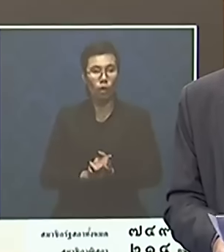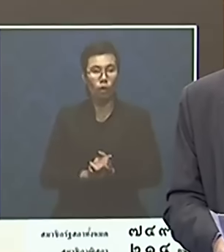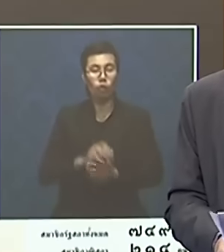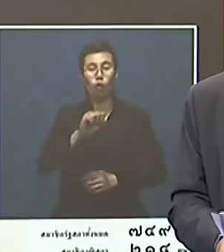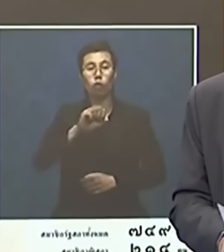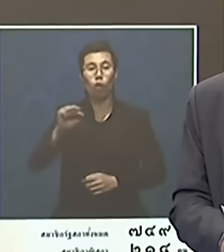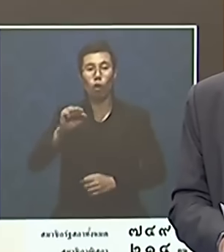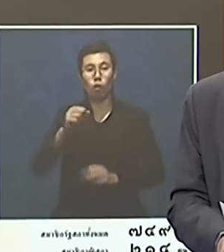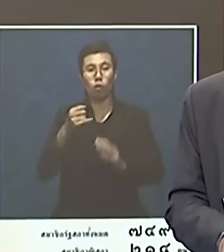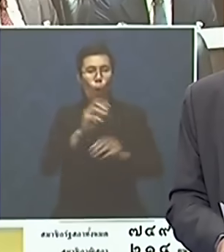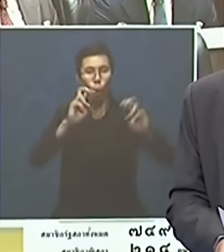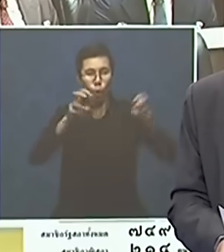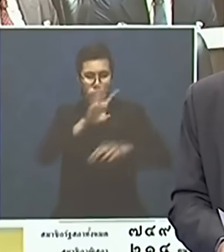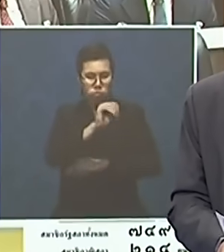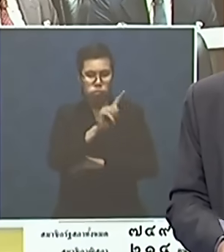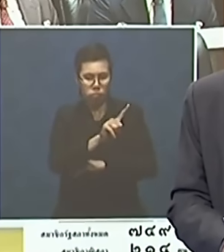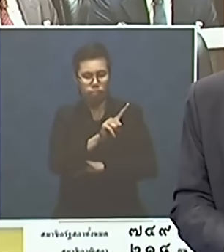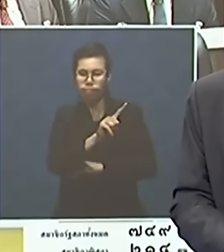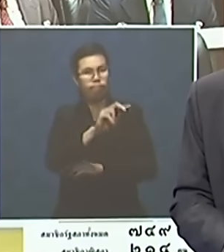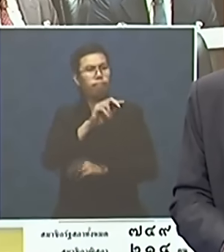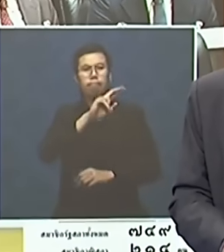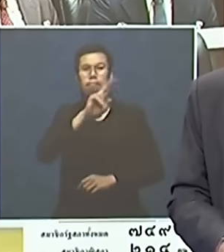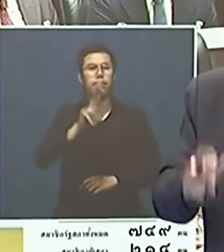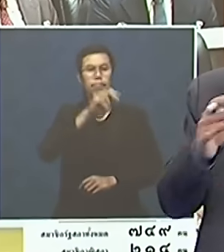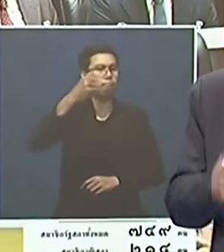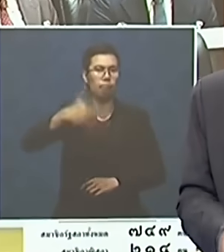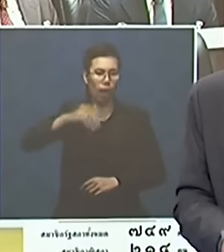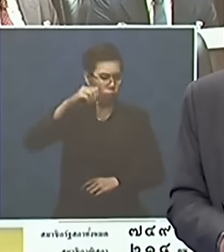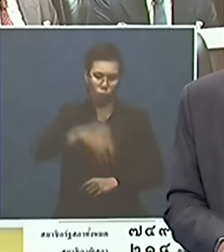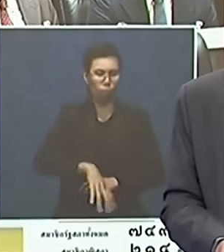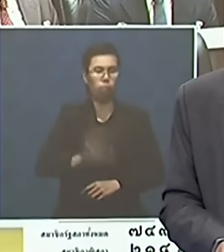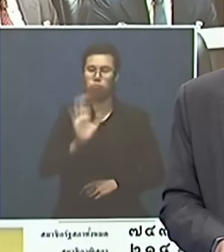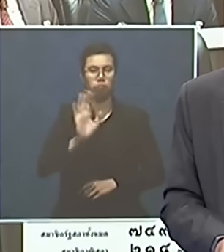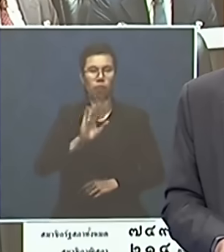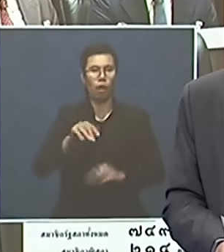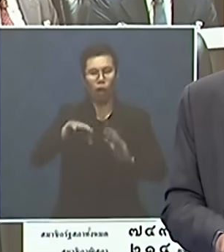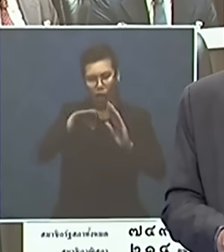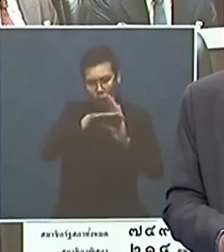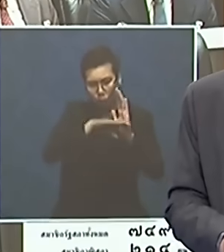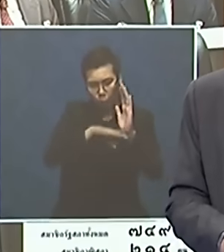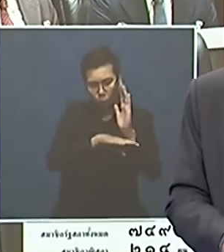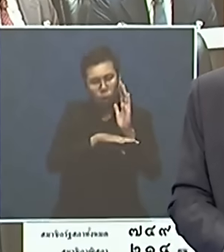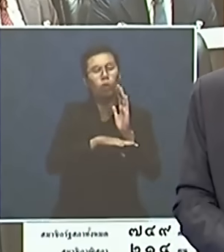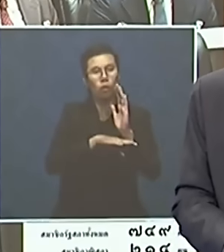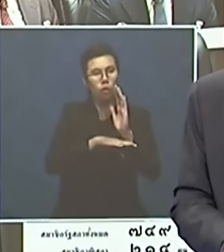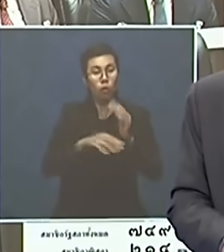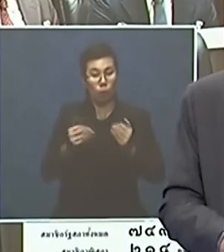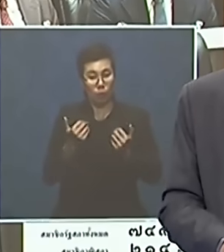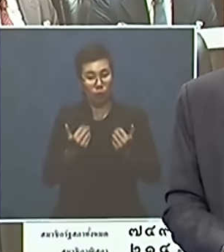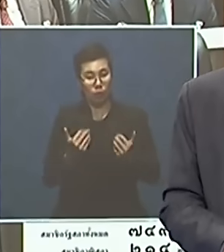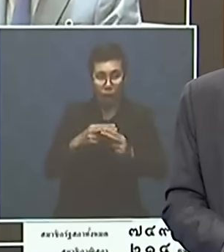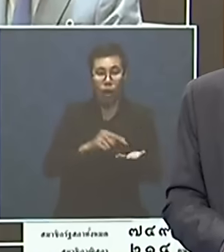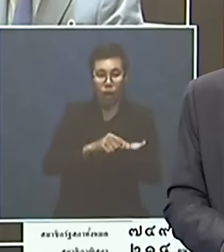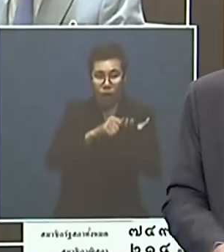ก้าวไกลนะครับที่นำโดยคุณวิโรจน์ลัคนาอดิศรนะครับตั้งแต่ต้นจนจบเหมือนกันครับก็คือคุณอัครเดช